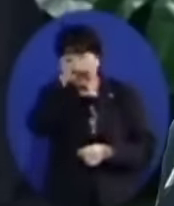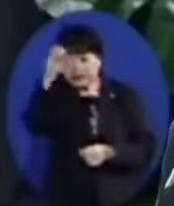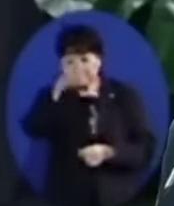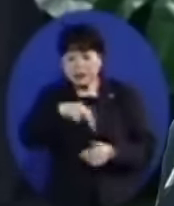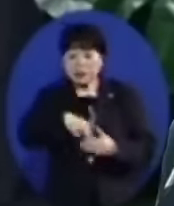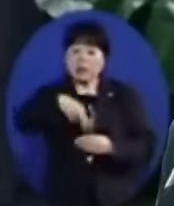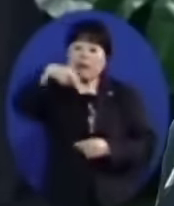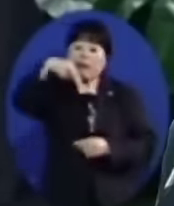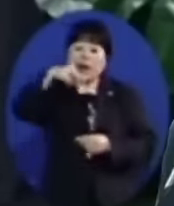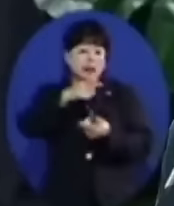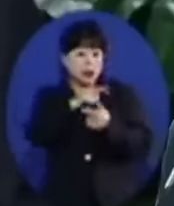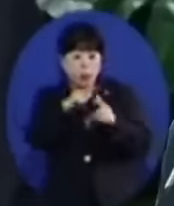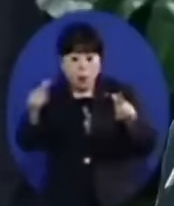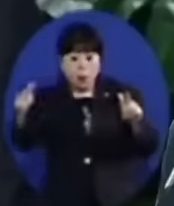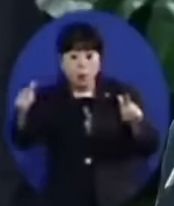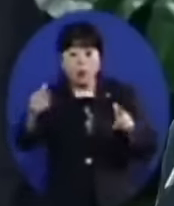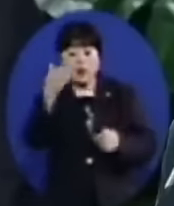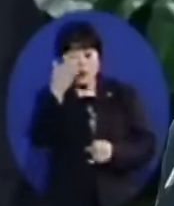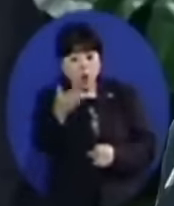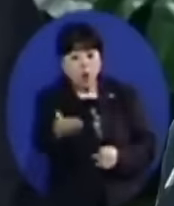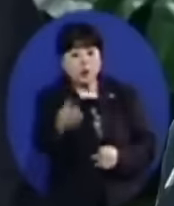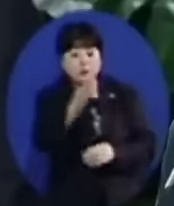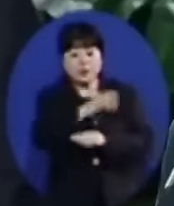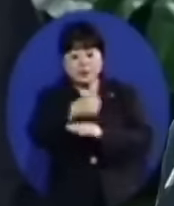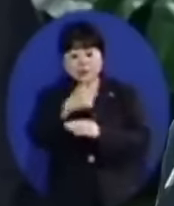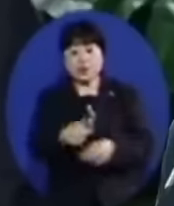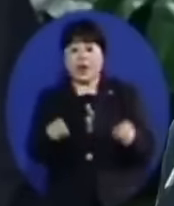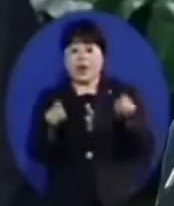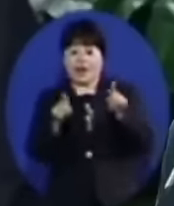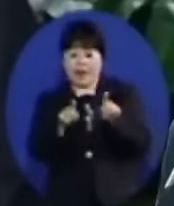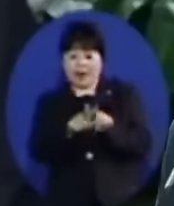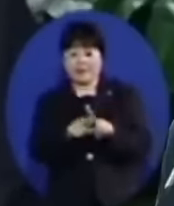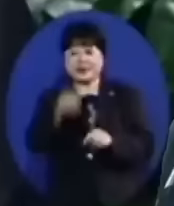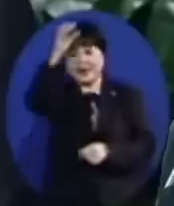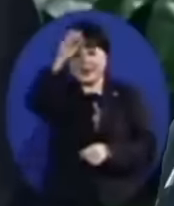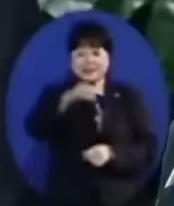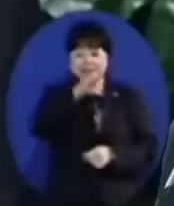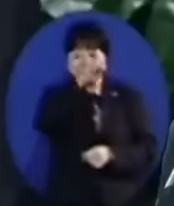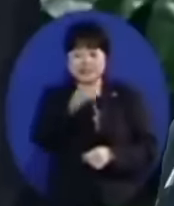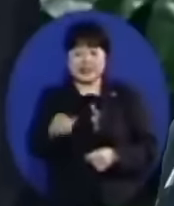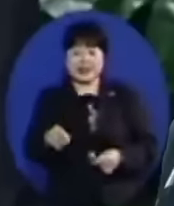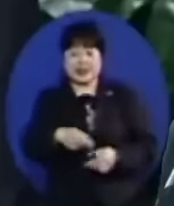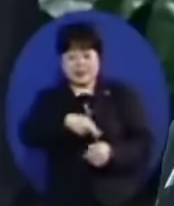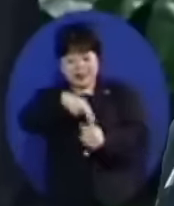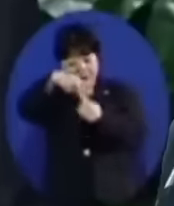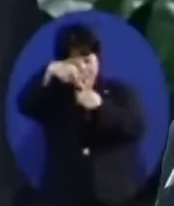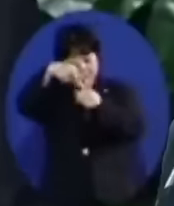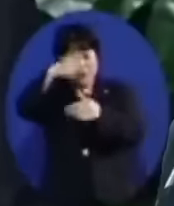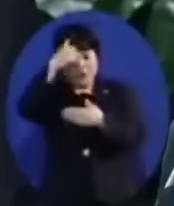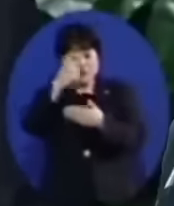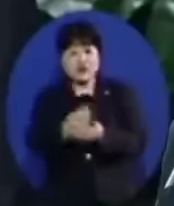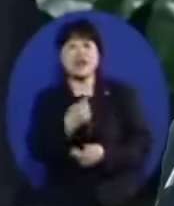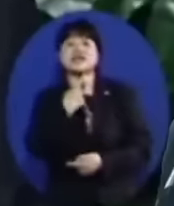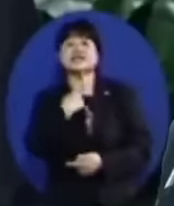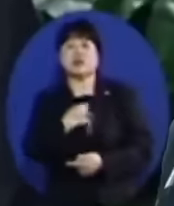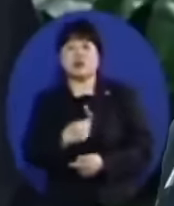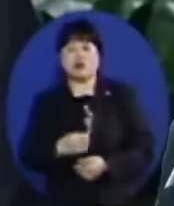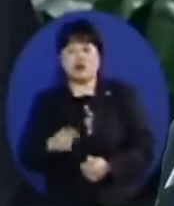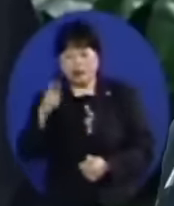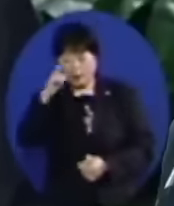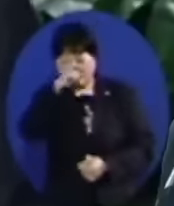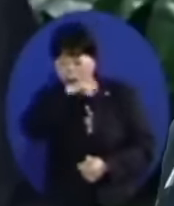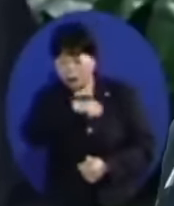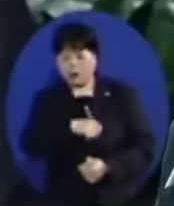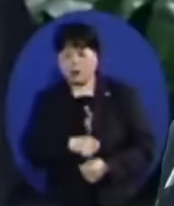벌거벗고 매달린 것이 아닙니다. 여러분이 그리스도와 함께 십자가에 매달린 것입니다. 죄 짓고